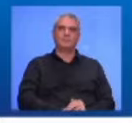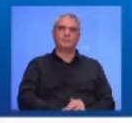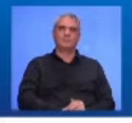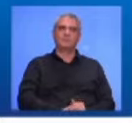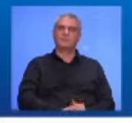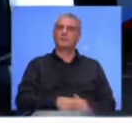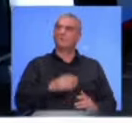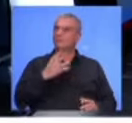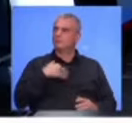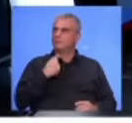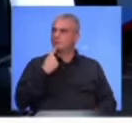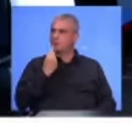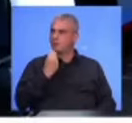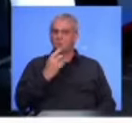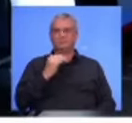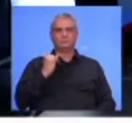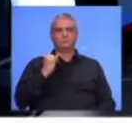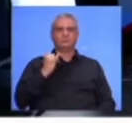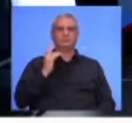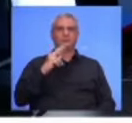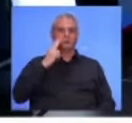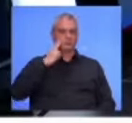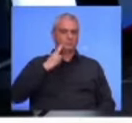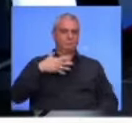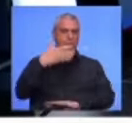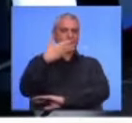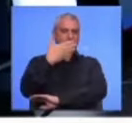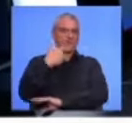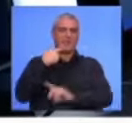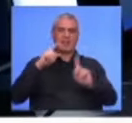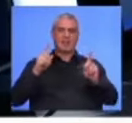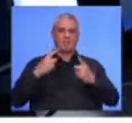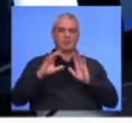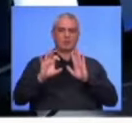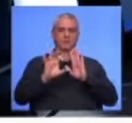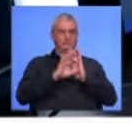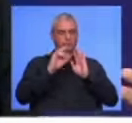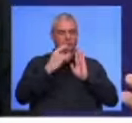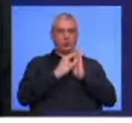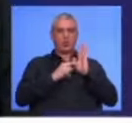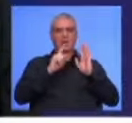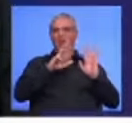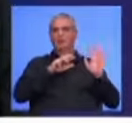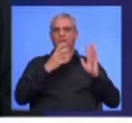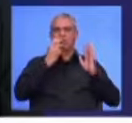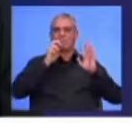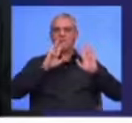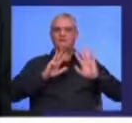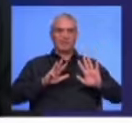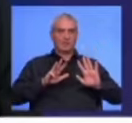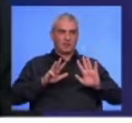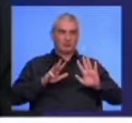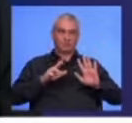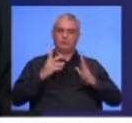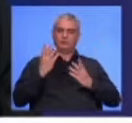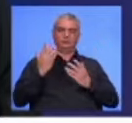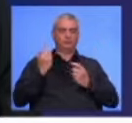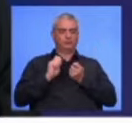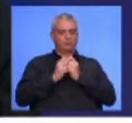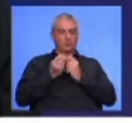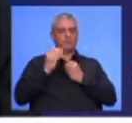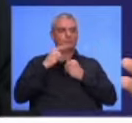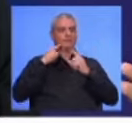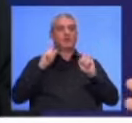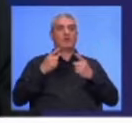יש לך מה להעיר בהקשר הזה? כן, יש פה ביזוי הדגל, ההמנון, הסמל. יש חוק משנת 1949 ששינו והוסיפו גם את ההמנון.